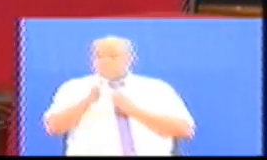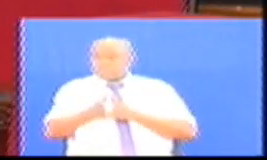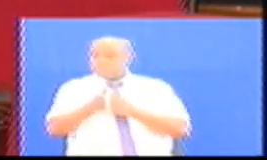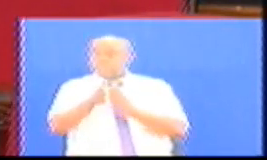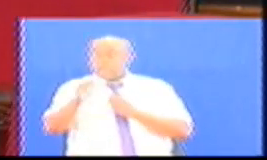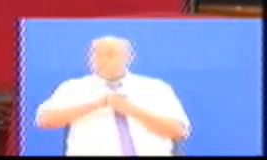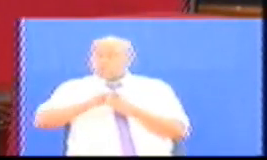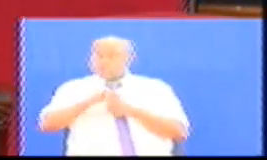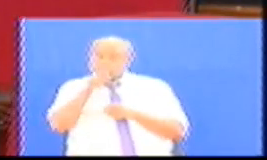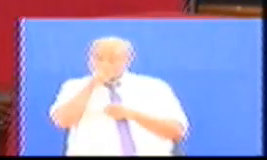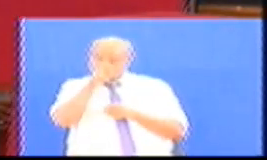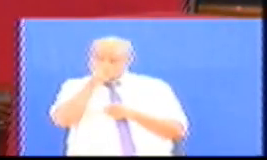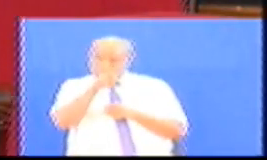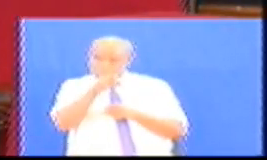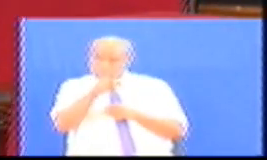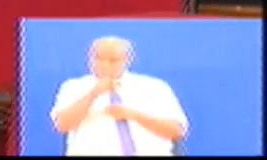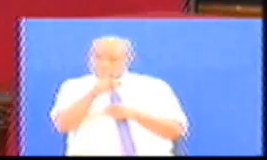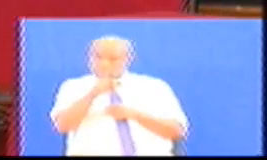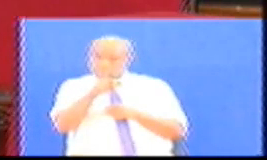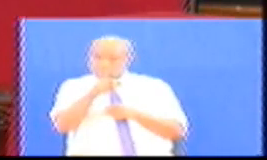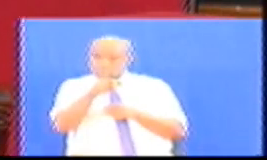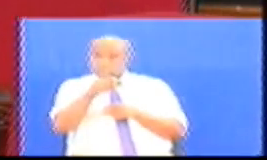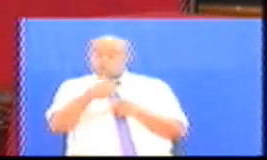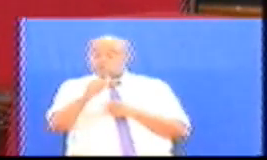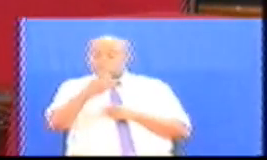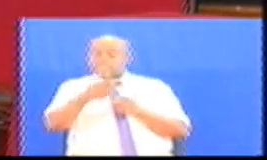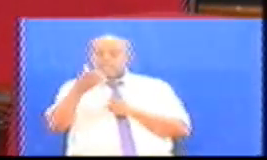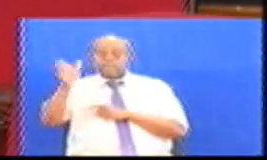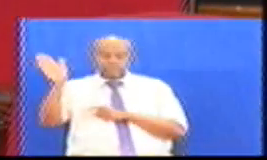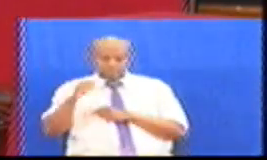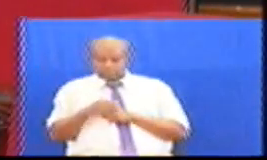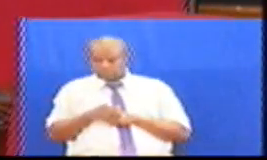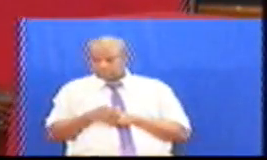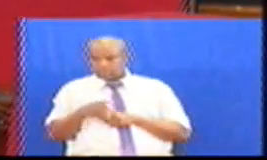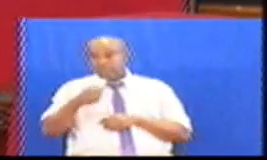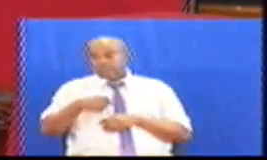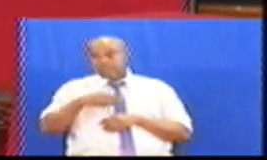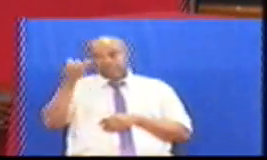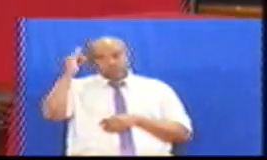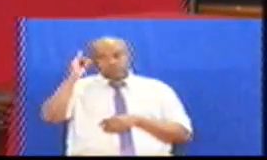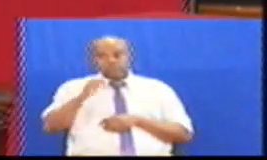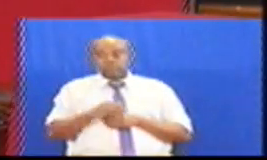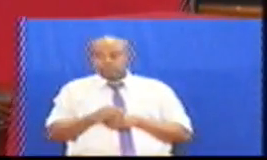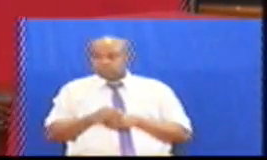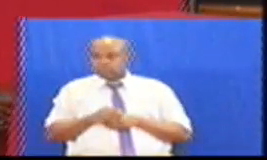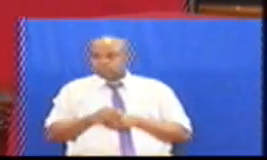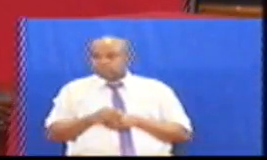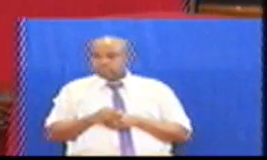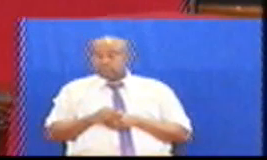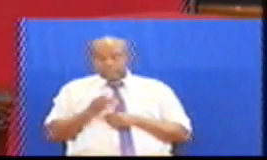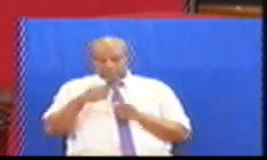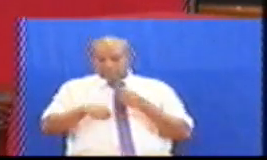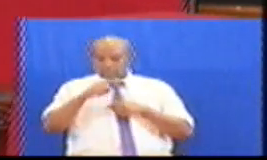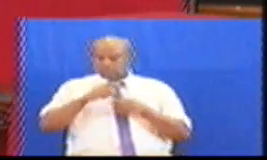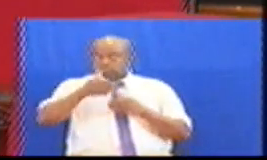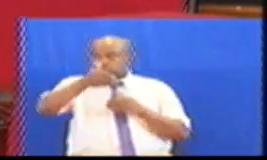afueni ya kutolipa hili deni la kwetu la nje nchi. Nilikuwa nashauri kwamba huko tunakoendelea kwa siku zijazo,